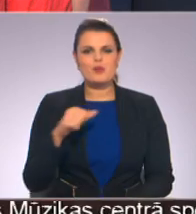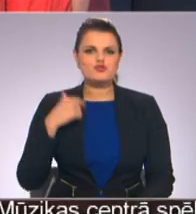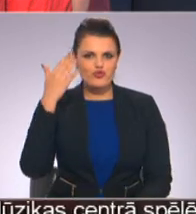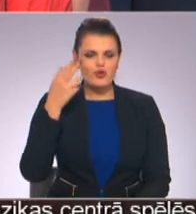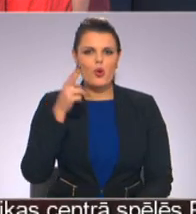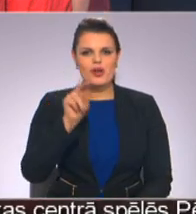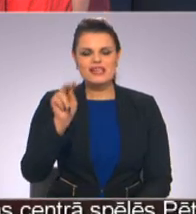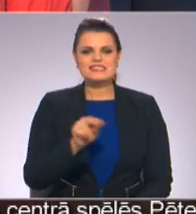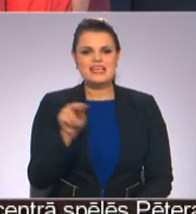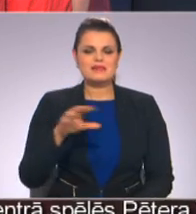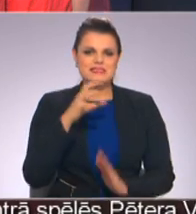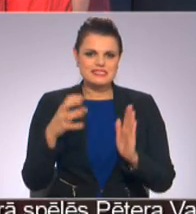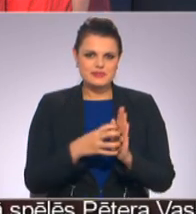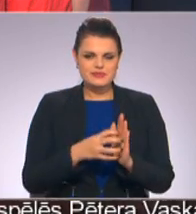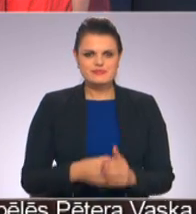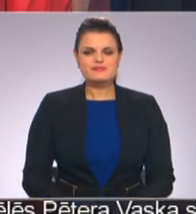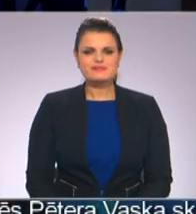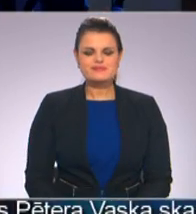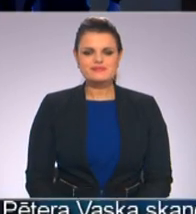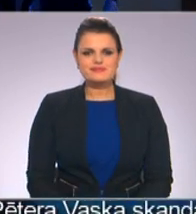un kristietības simbolika.